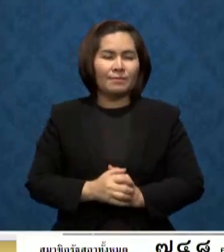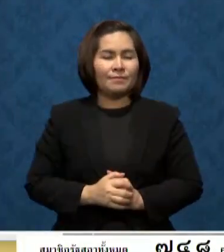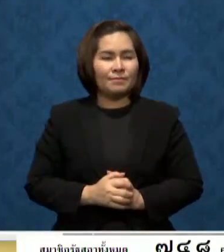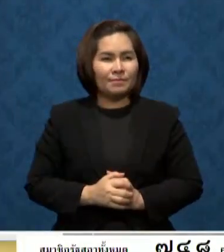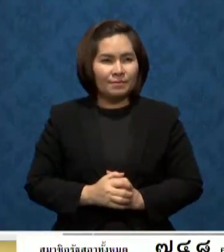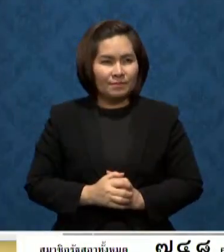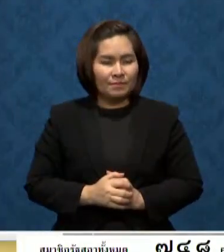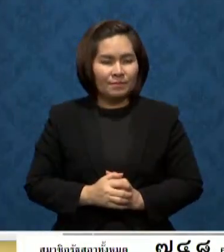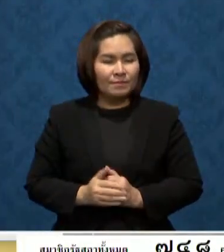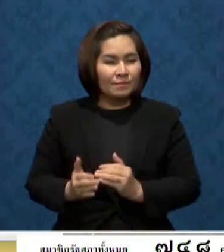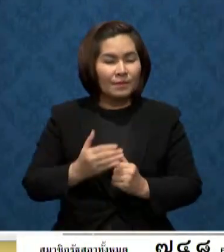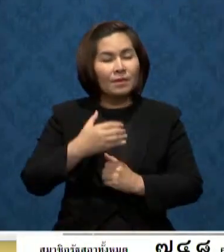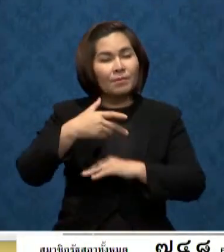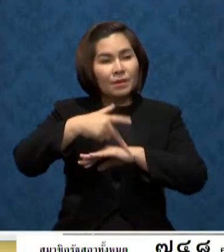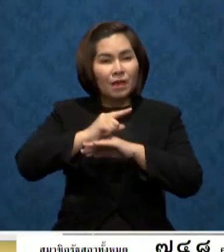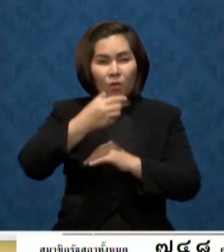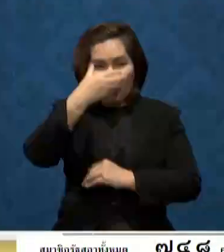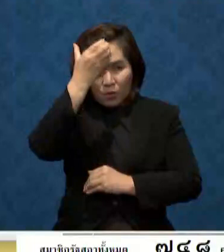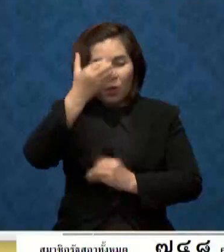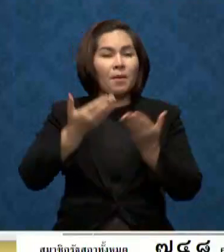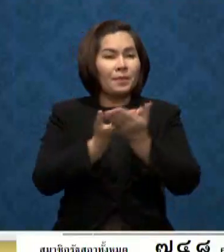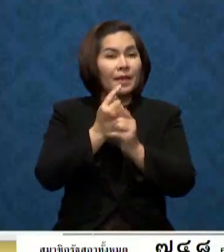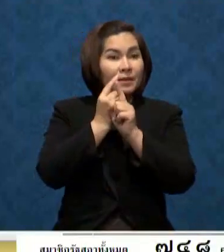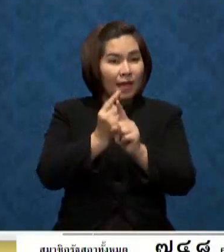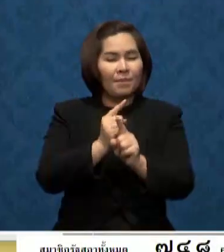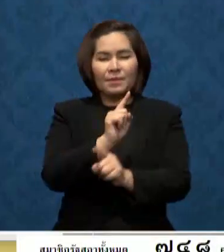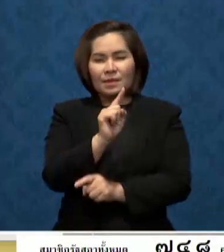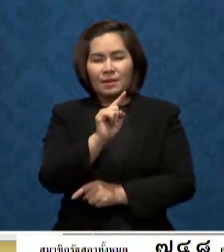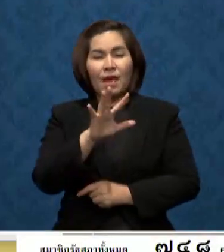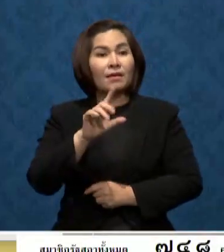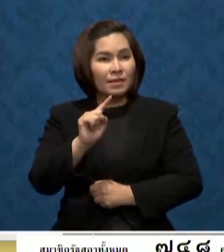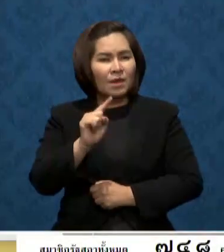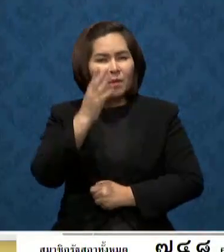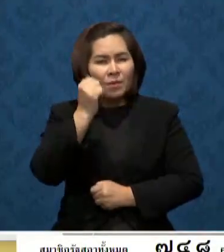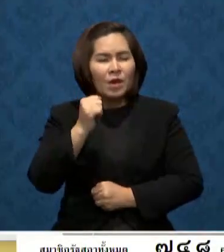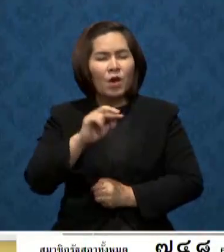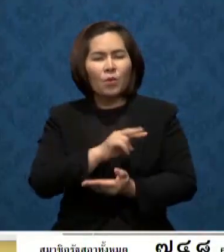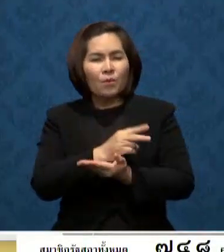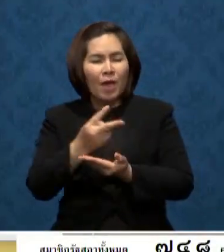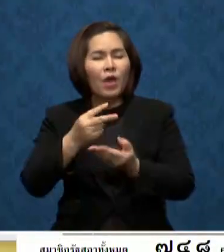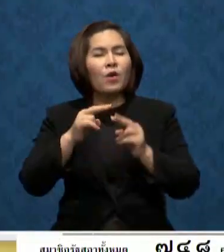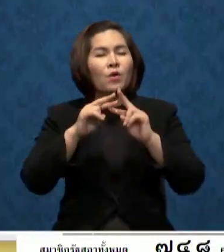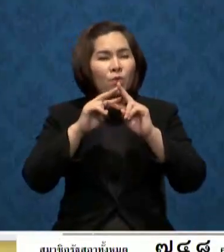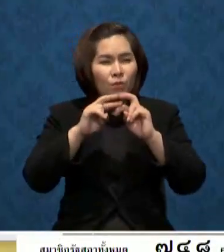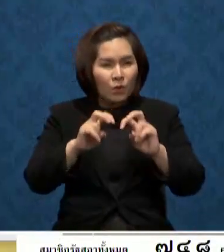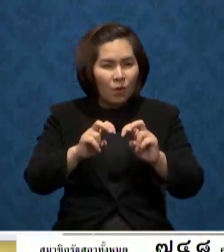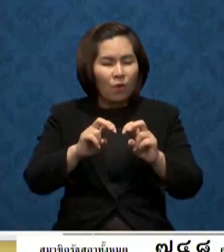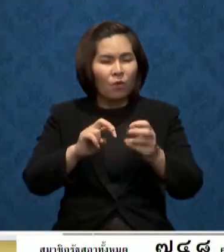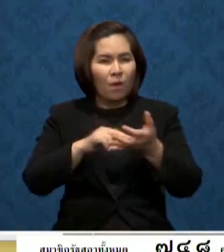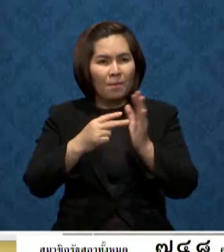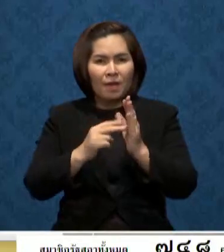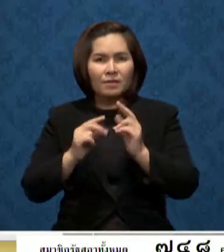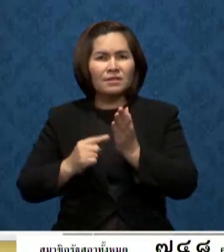ท่านอาจารย์วันนอก็เห็นว่าถ้าจะมาพิจารณาตาม151วินิจฉัยเนี่ยนะครับโดยคุณหมอชนน่านขออภัยที่เอ่ยนามก็ไม่ได้เสนอเป็นญัต